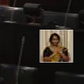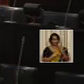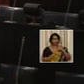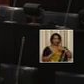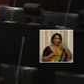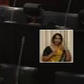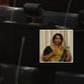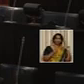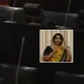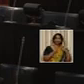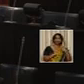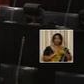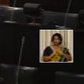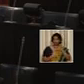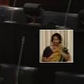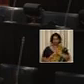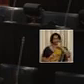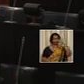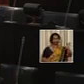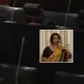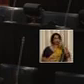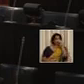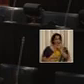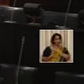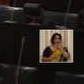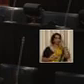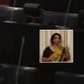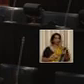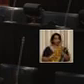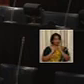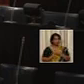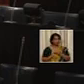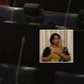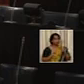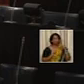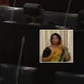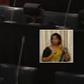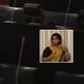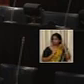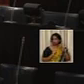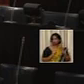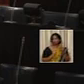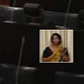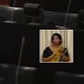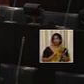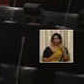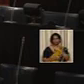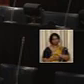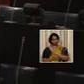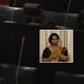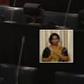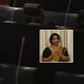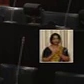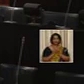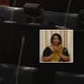වෙනත් මාර්ගයකින් රටකින් තවත් රටකට අනීතිකව යෑම මේ අනීතිකව යද්දී මේ අය මුදල් අරගෙන